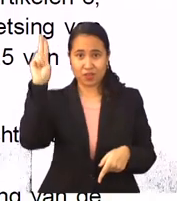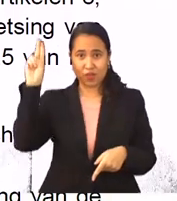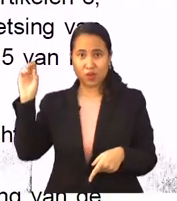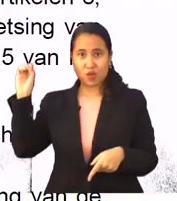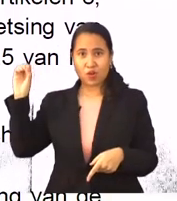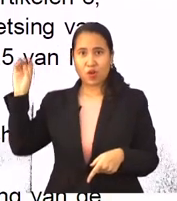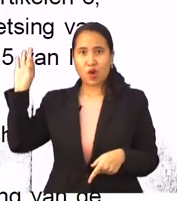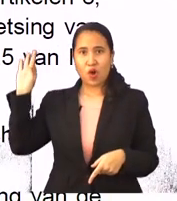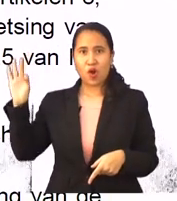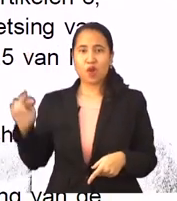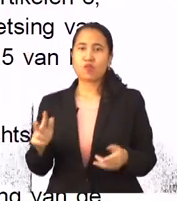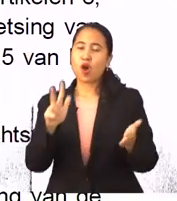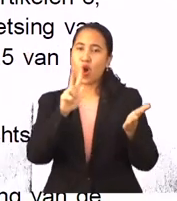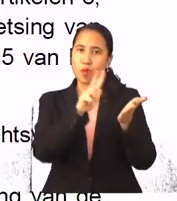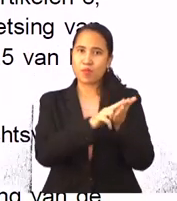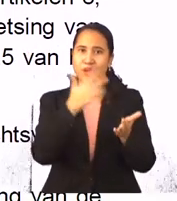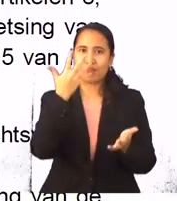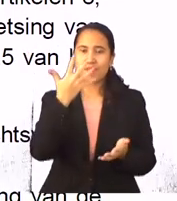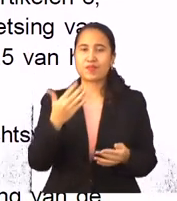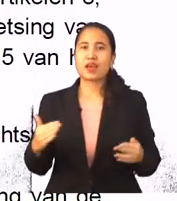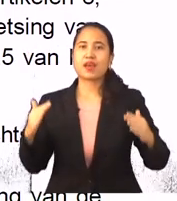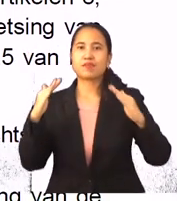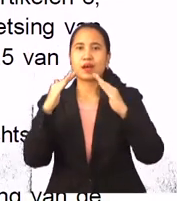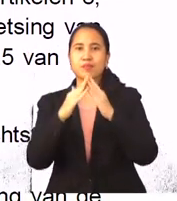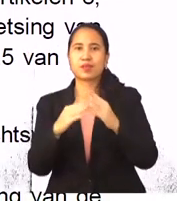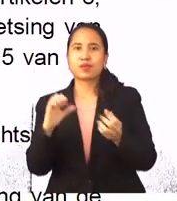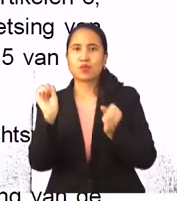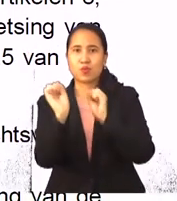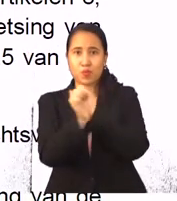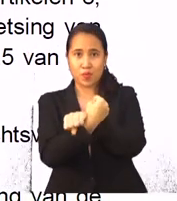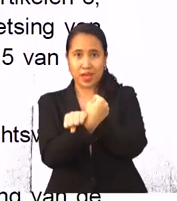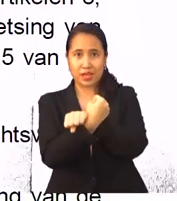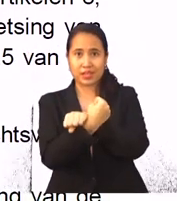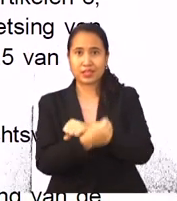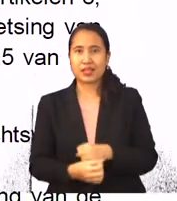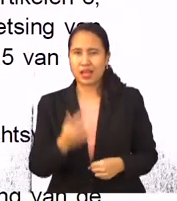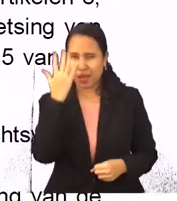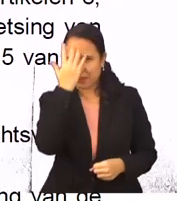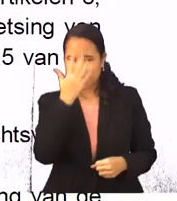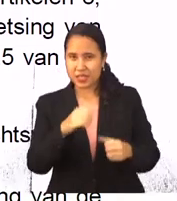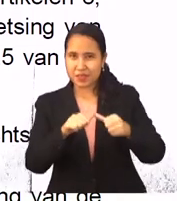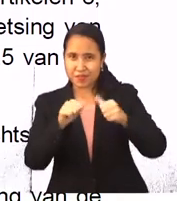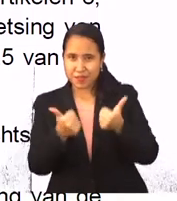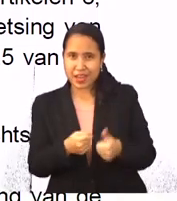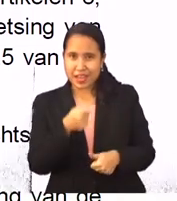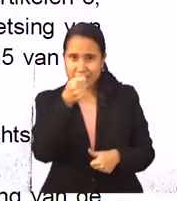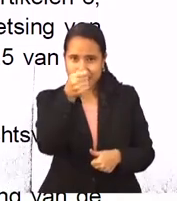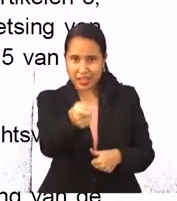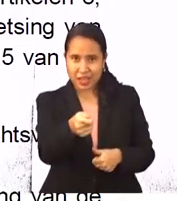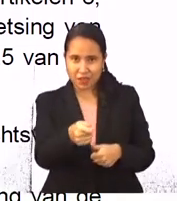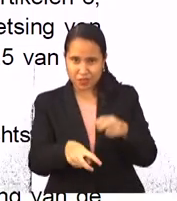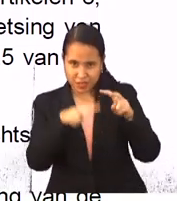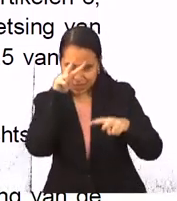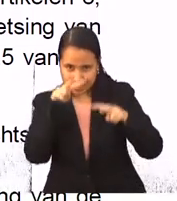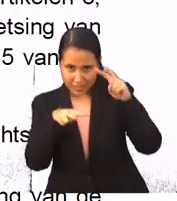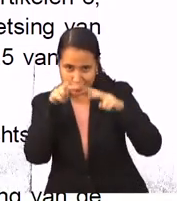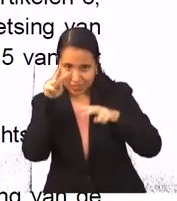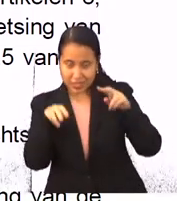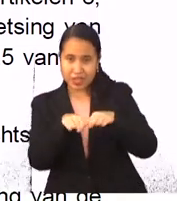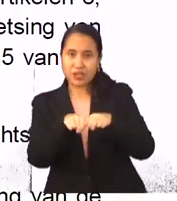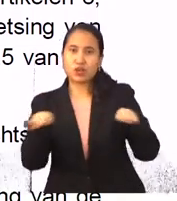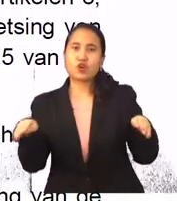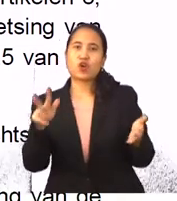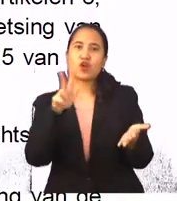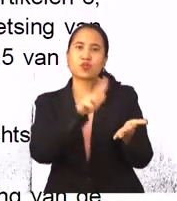wet van 5 april, houdende wijziging van de amnestiewet 1989, te toetsen aan respectievelijk de grondwet van de